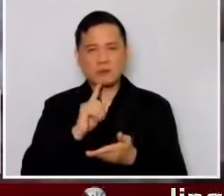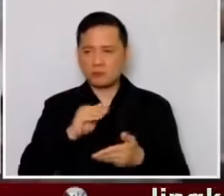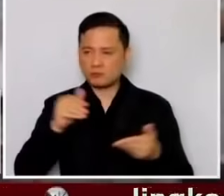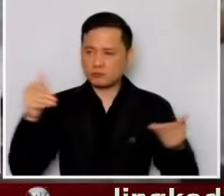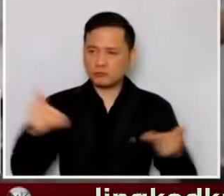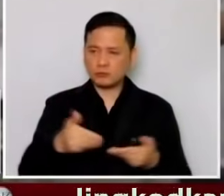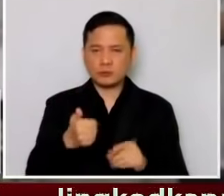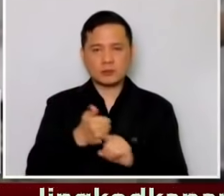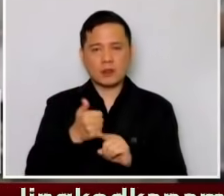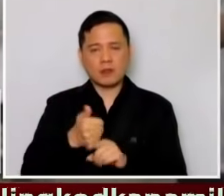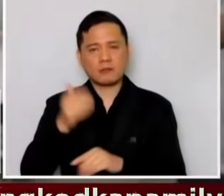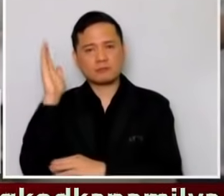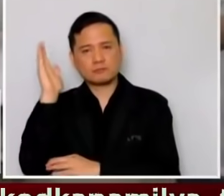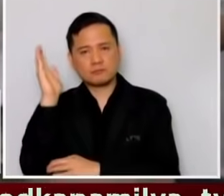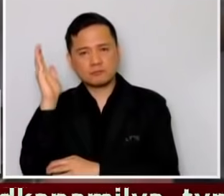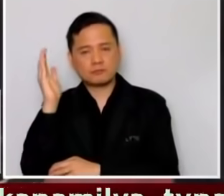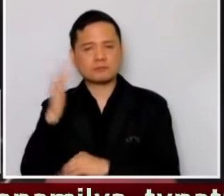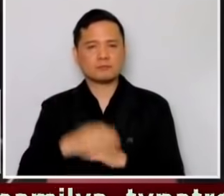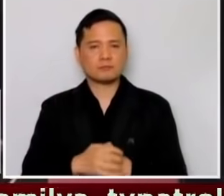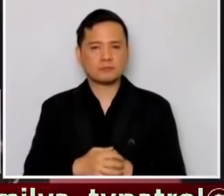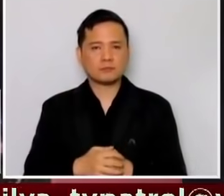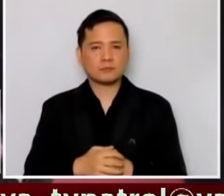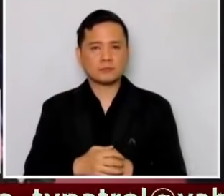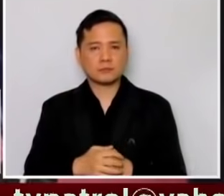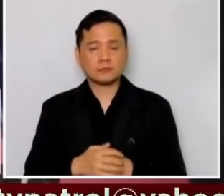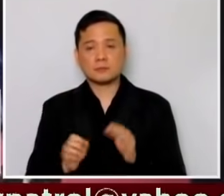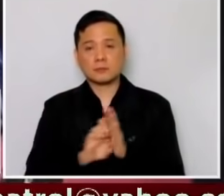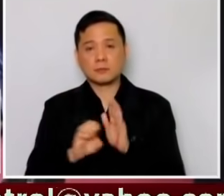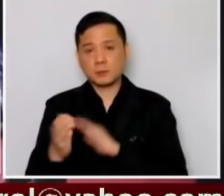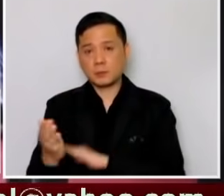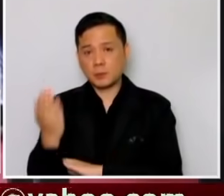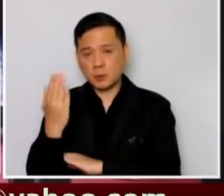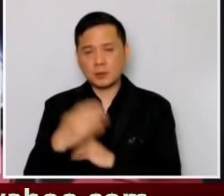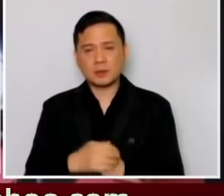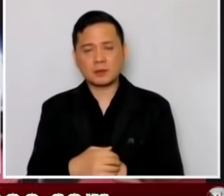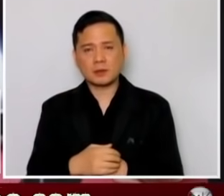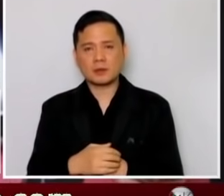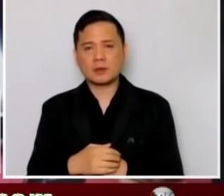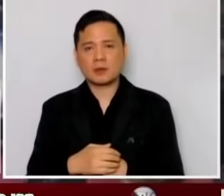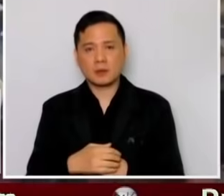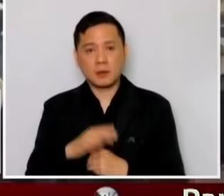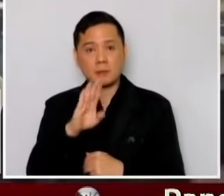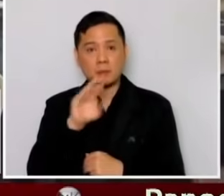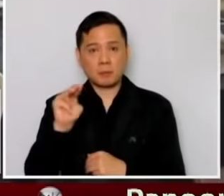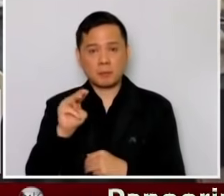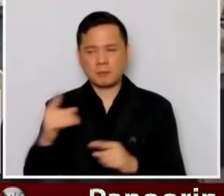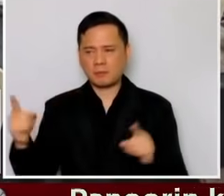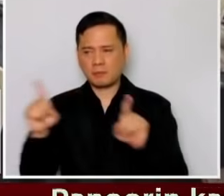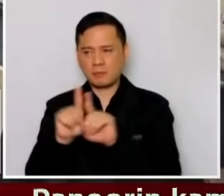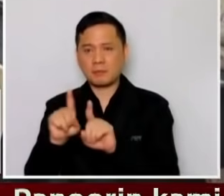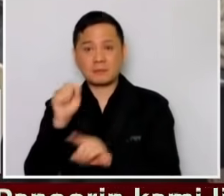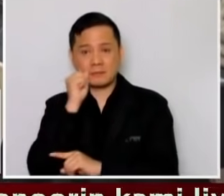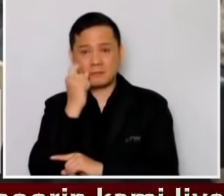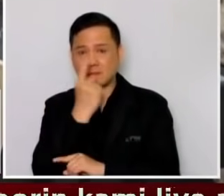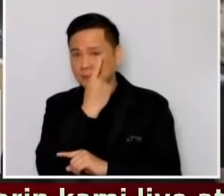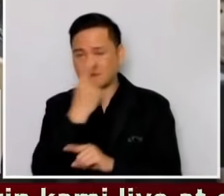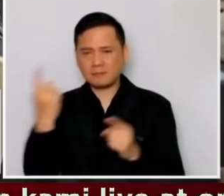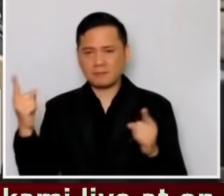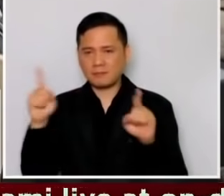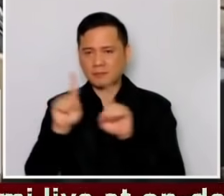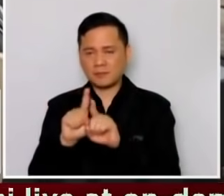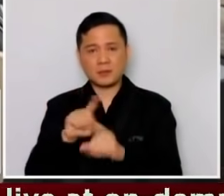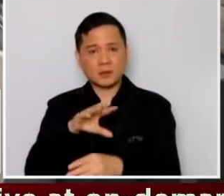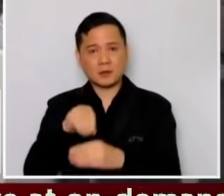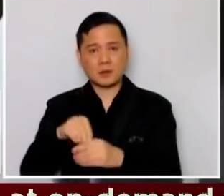2022. Ngayong umaga, hinarap ni Marcos at katandem na si Mayor Sara Duterte ang mga leader ng hugpong ng